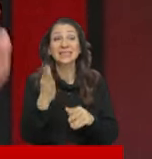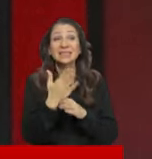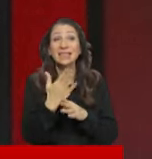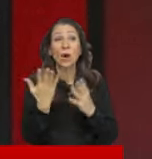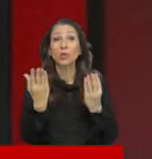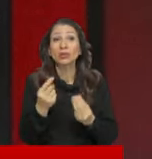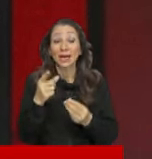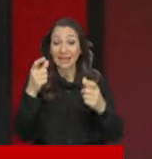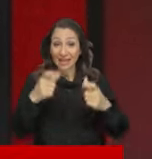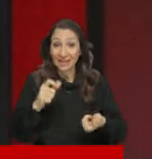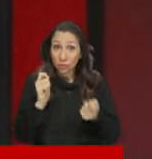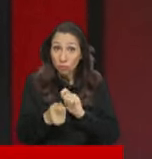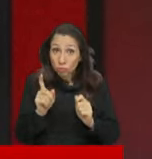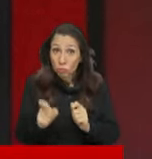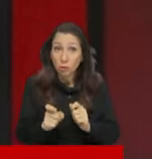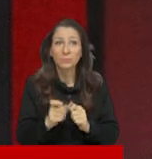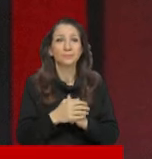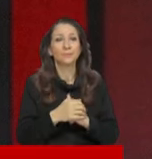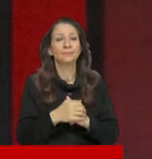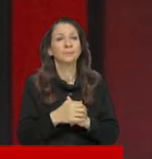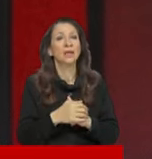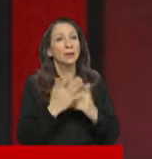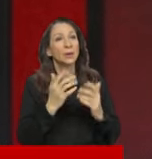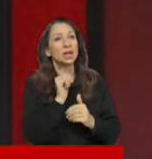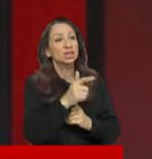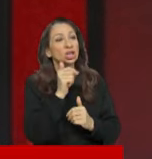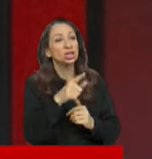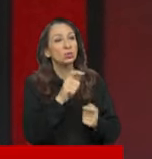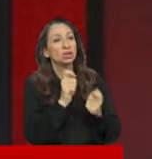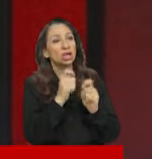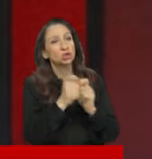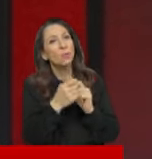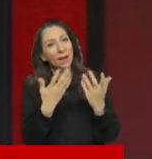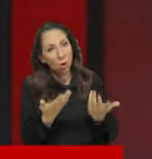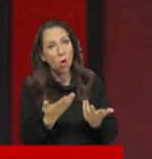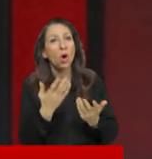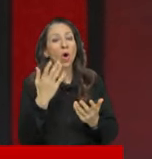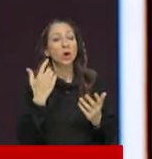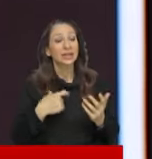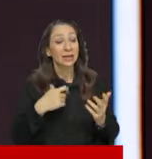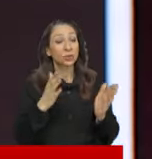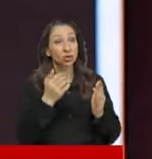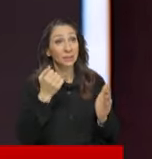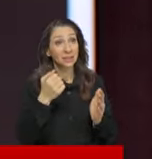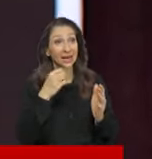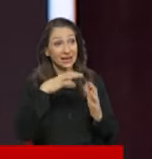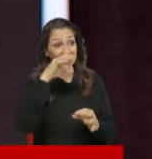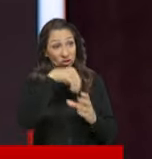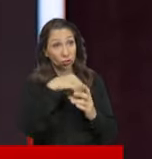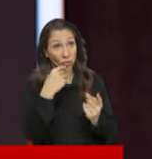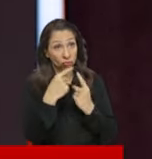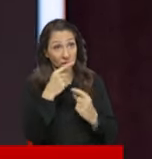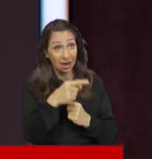sizce ne olacak kentsel dönüşüm mü ya da Eee Tabii ilçe ilçe Bunlar değişkenlik arz edecektir özellikle küçükçek ilçesi konuşuyorsak